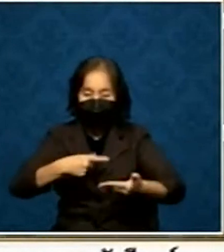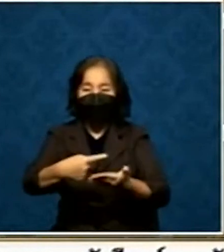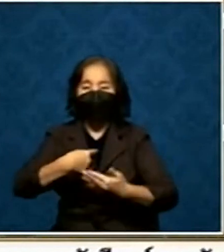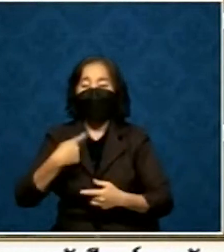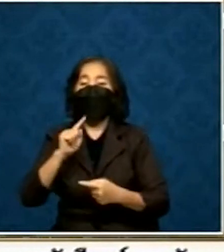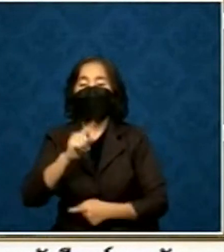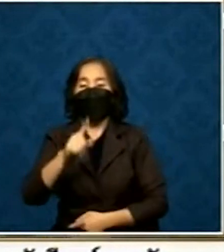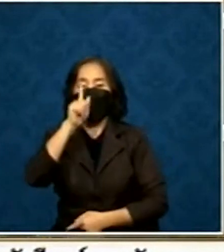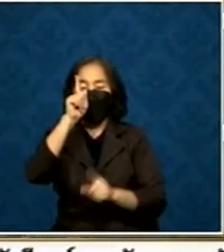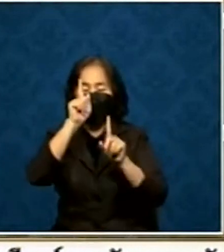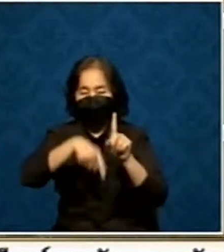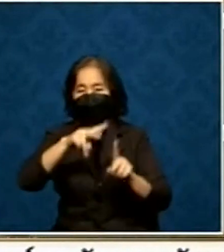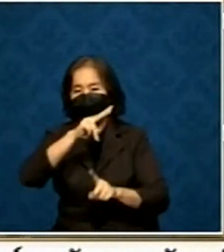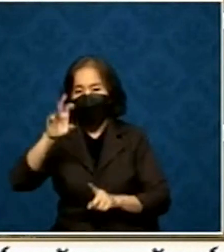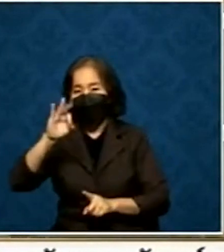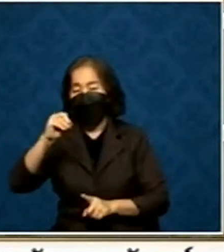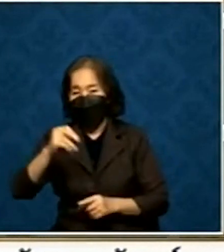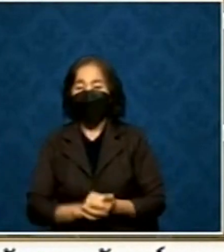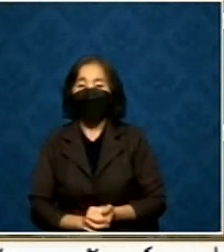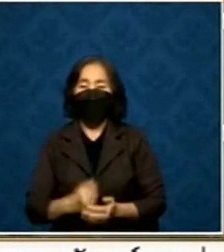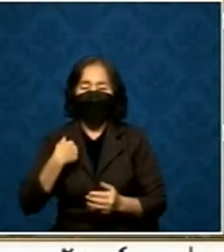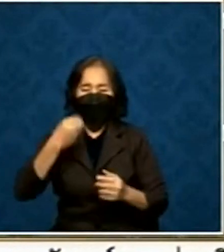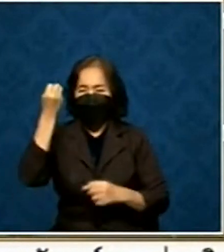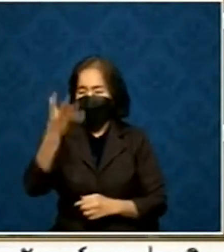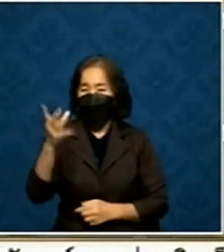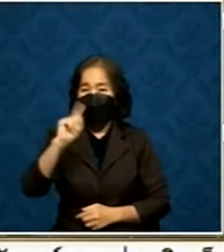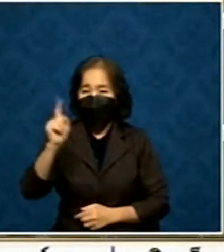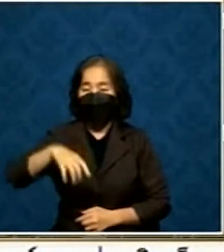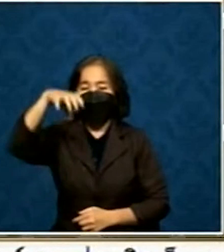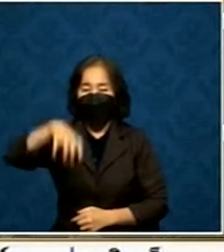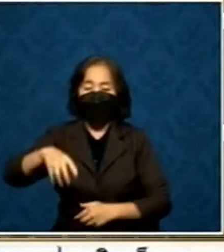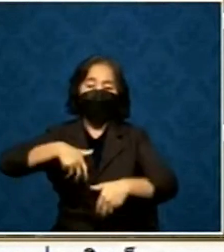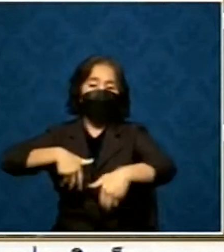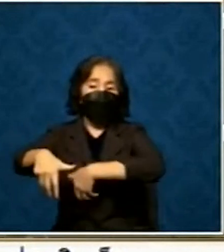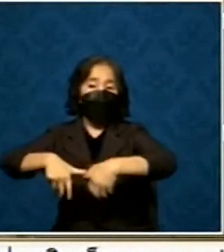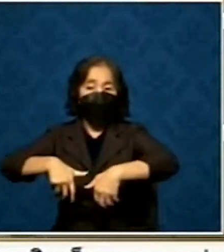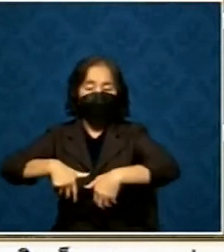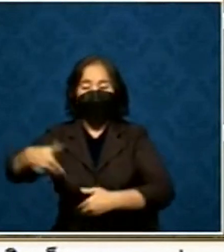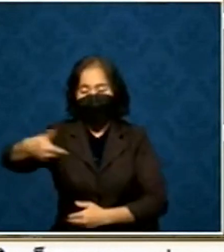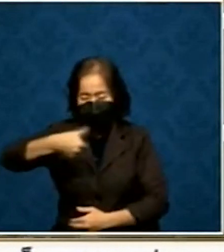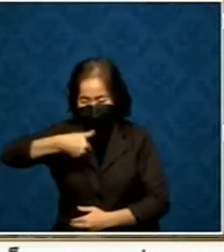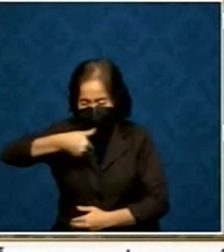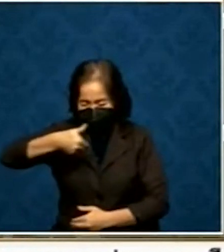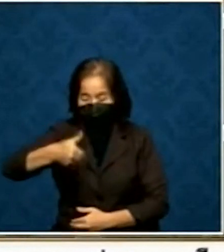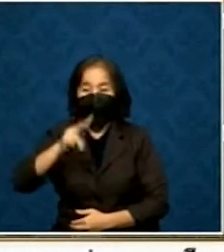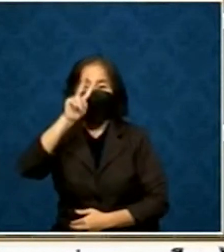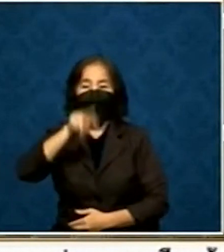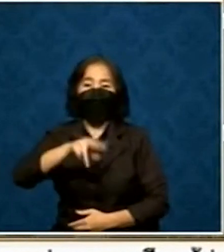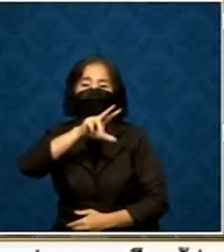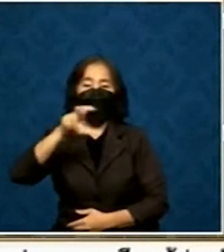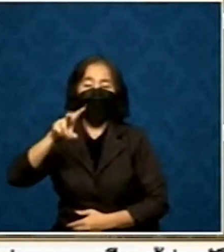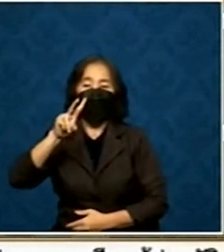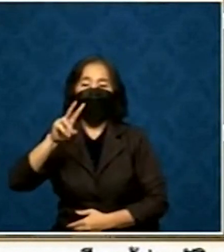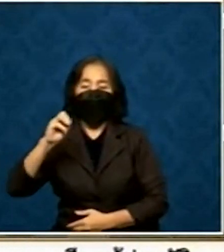ท่อกันแก้งต้องมาแก้กฎหมาย เพื่เอาผดคนทกนแก้งผู้อื่นทั้งนี้ตอนในฐานะซอซอทิ์ตั้งใจทำงานให้ประ